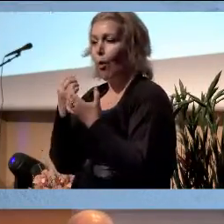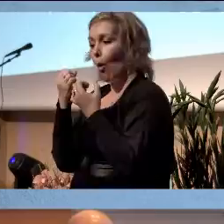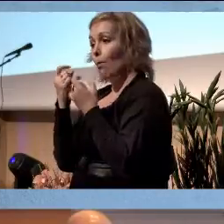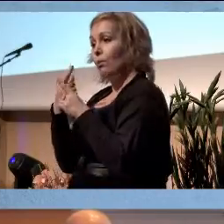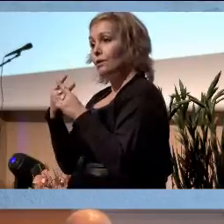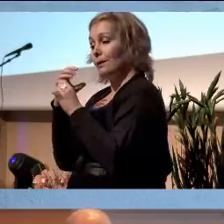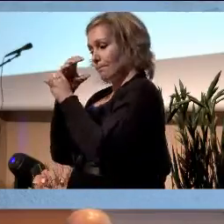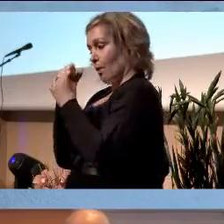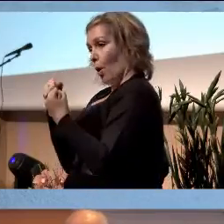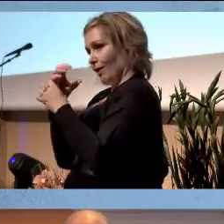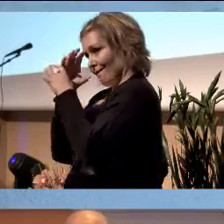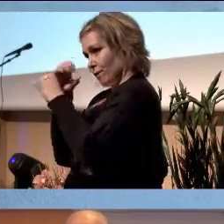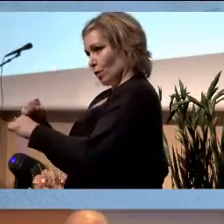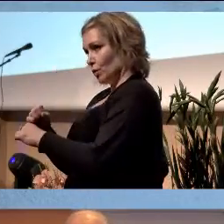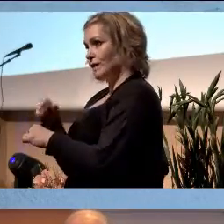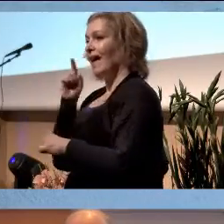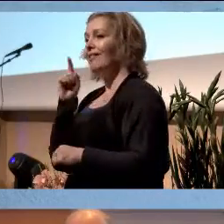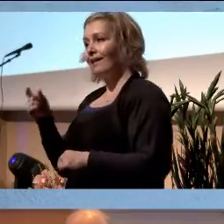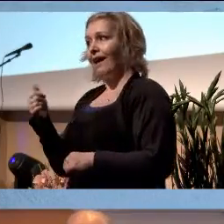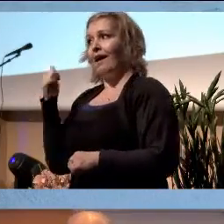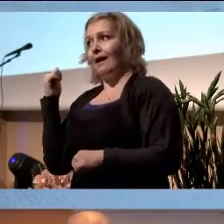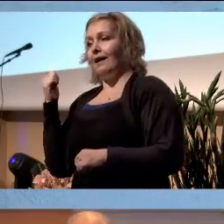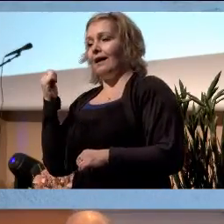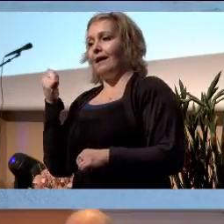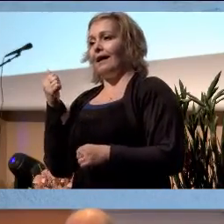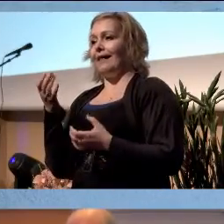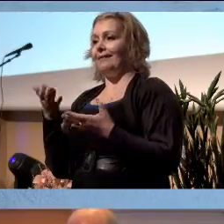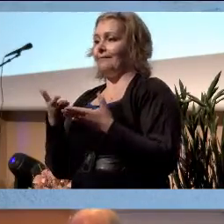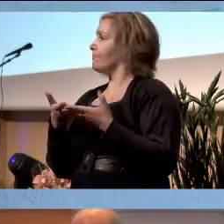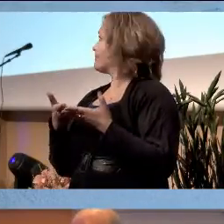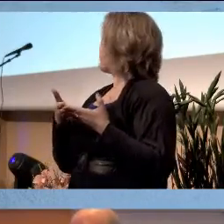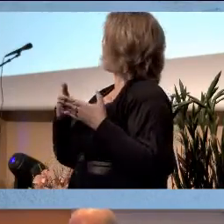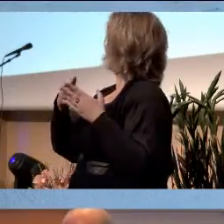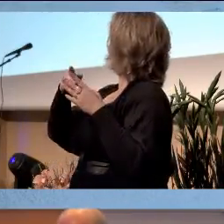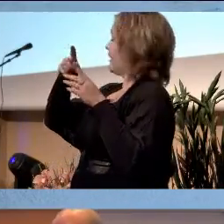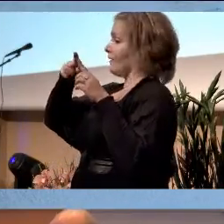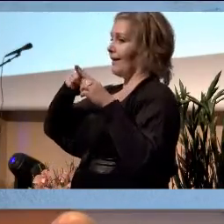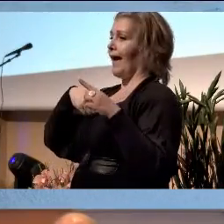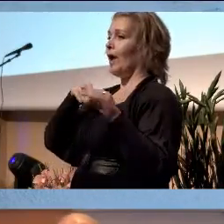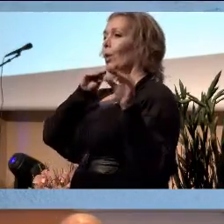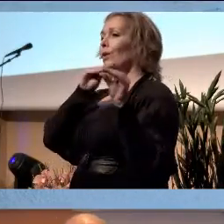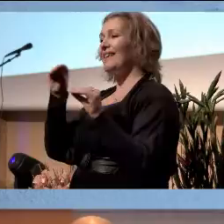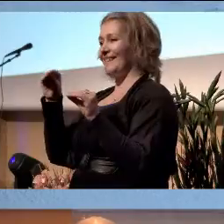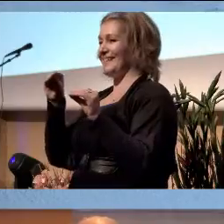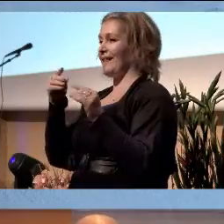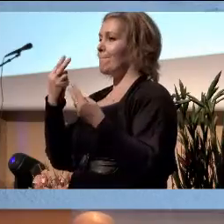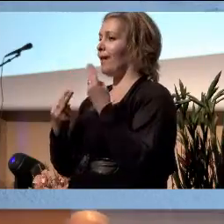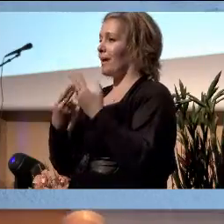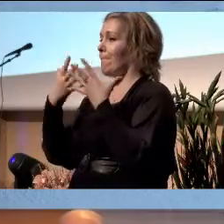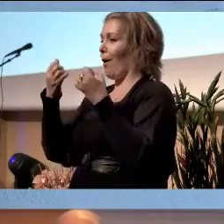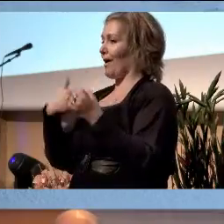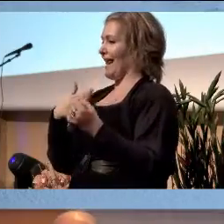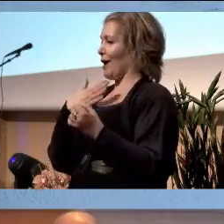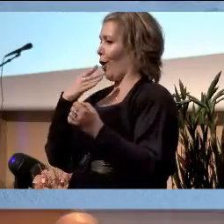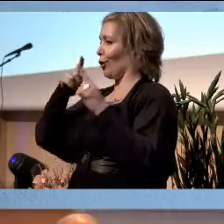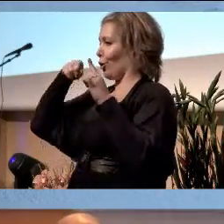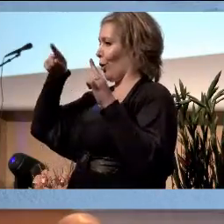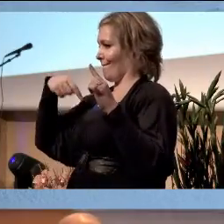fokus. Dette en kurve, undervist I matematikk I mange år, så jeg liker kurve godt.